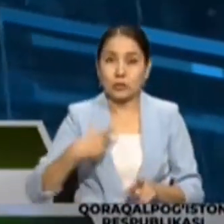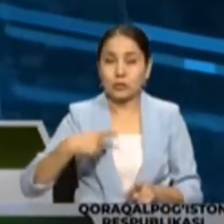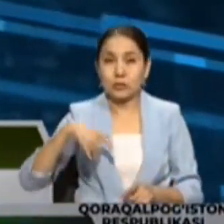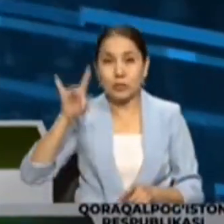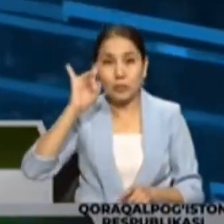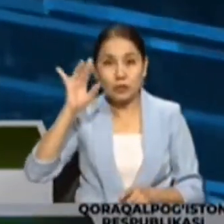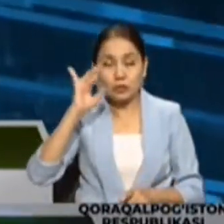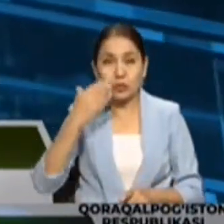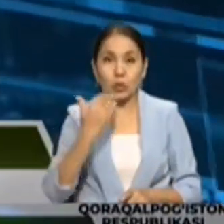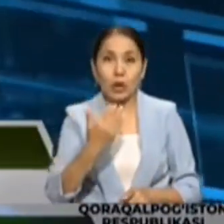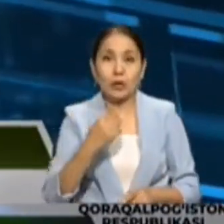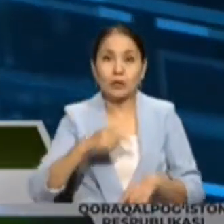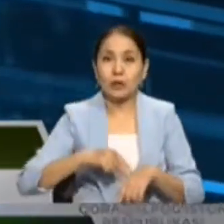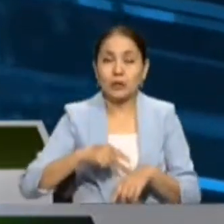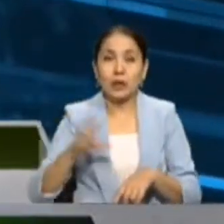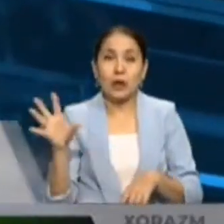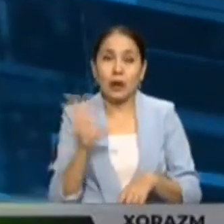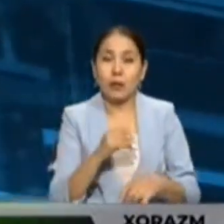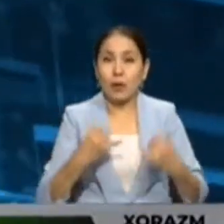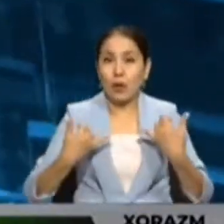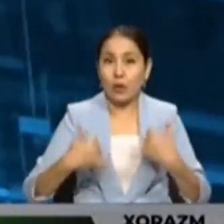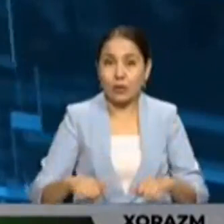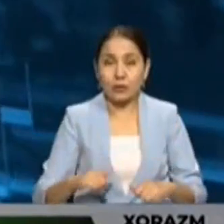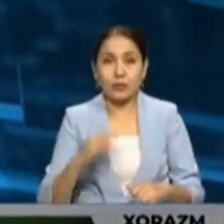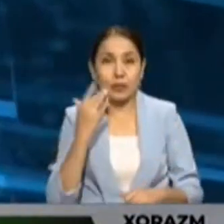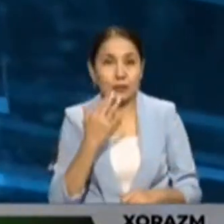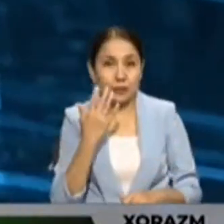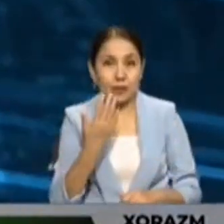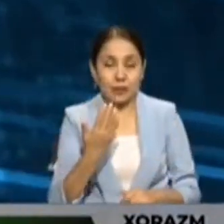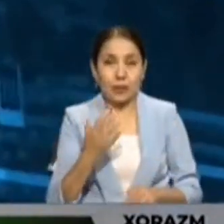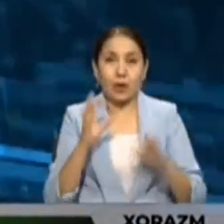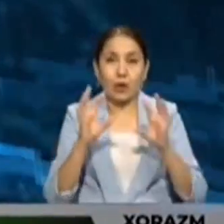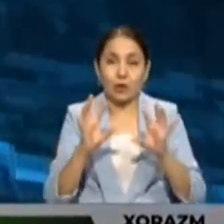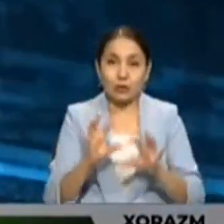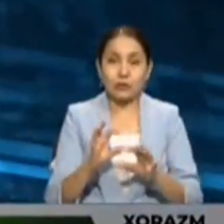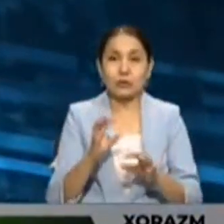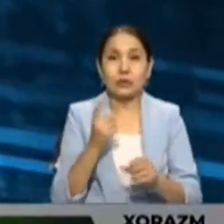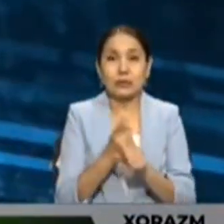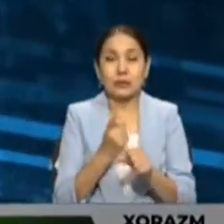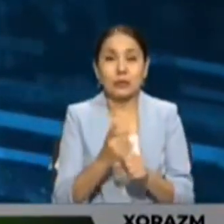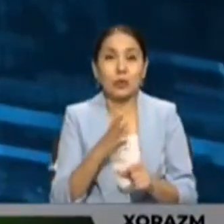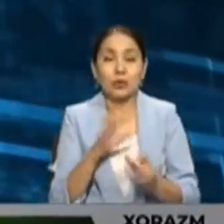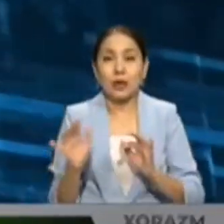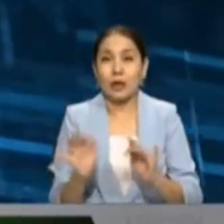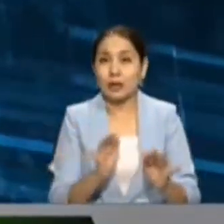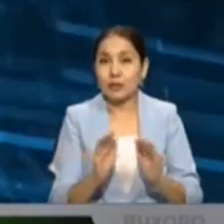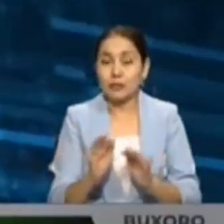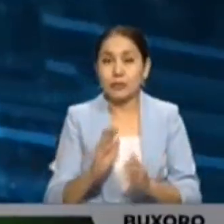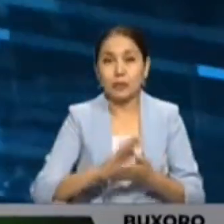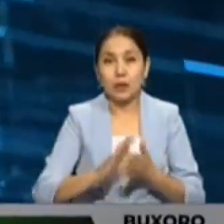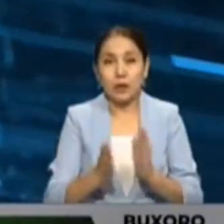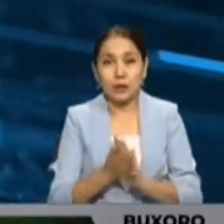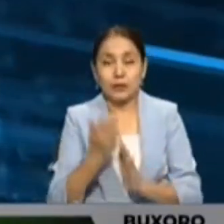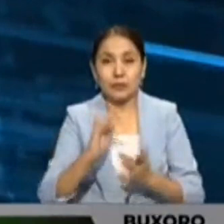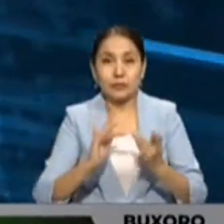mashhur qilish, ularning nazarida barchani lol etib qo'yish maqsadidami, qonunchiligimizga zid bo'lgan xatti-harakatlar qilib, holatni